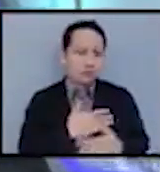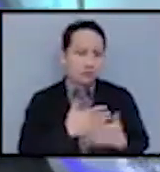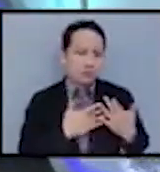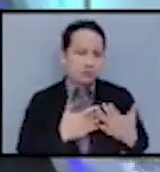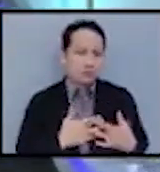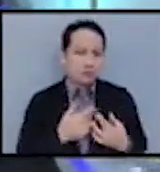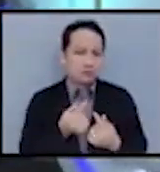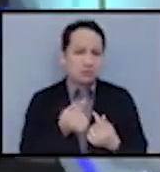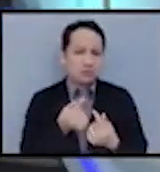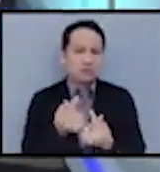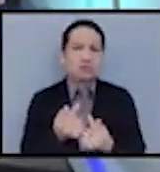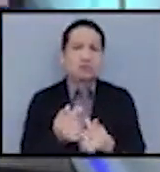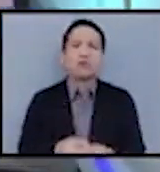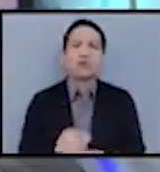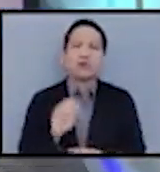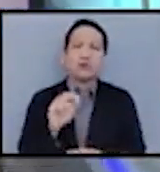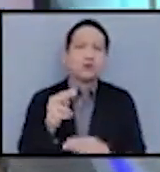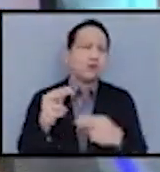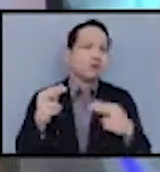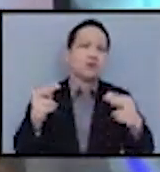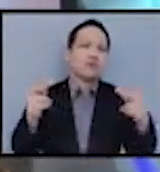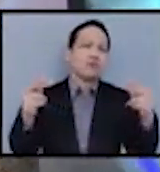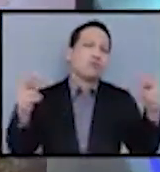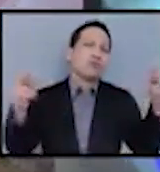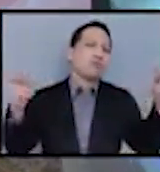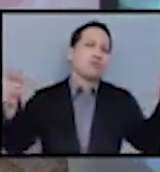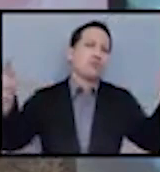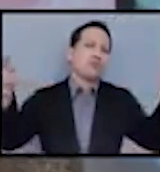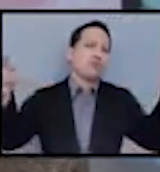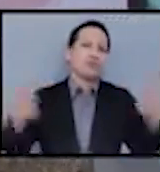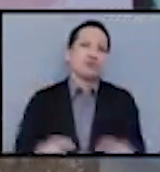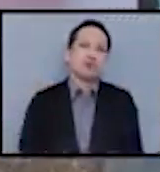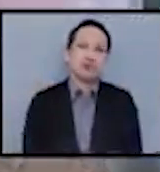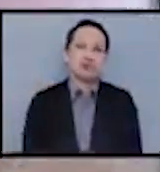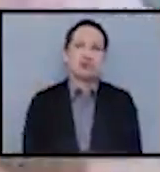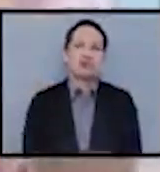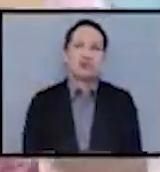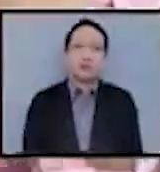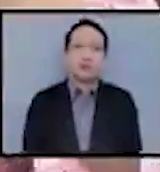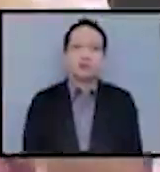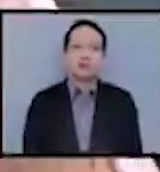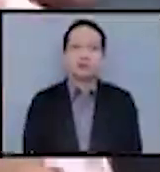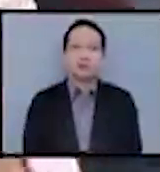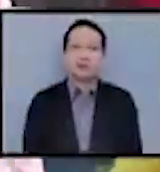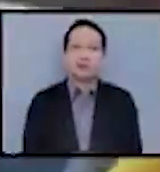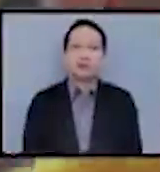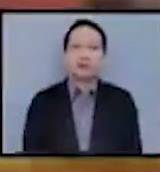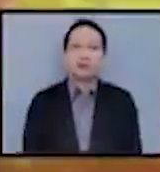mo. Uli